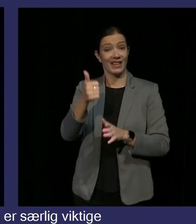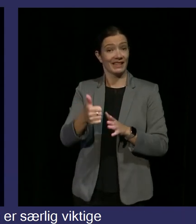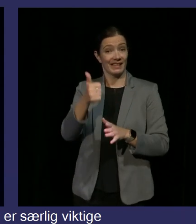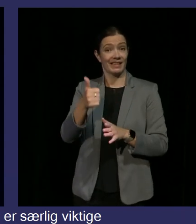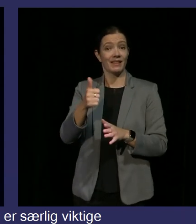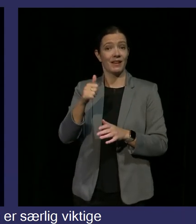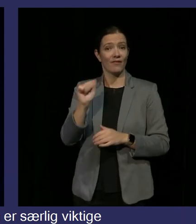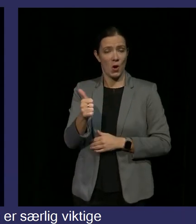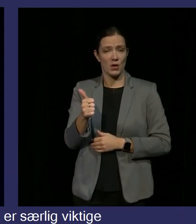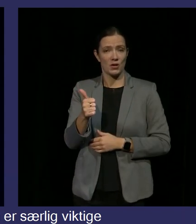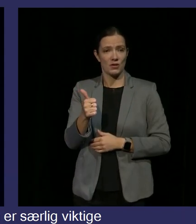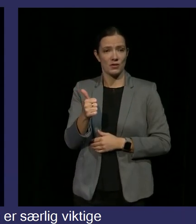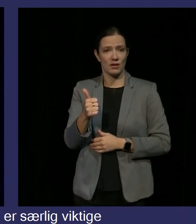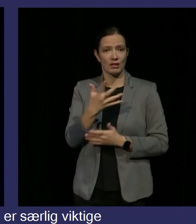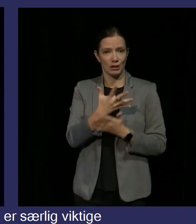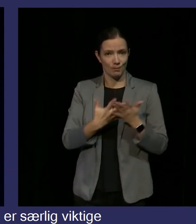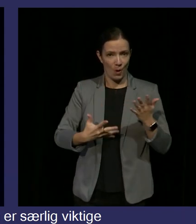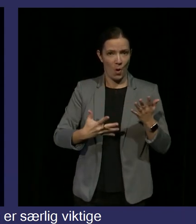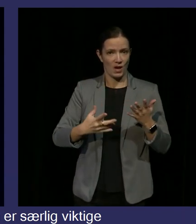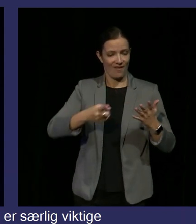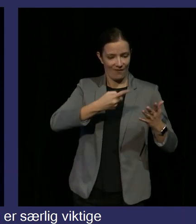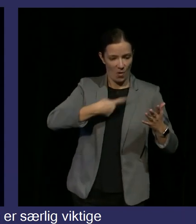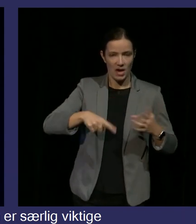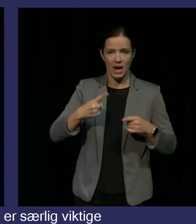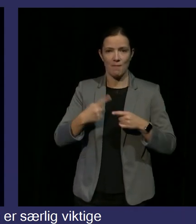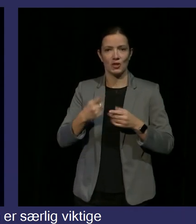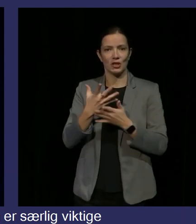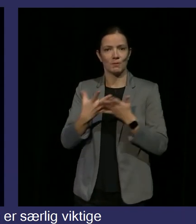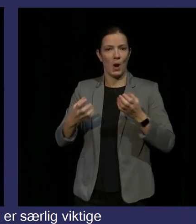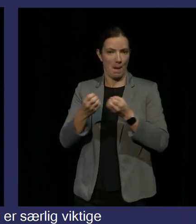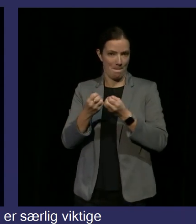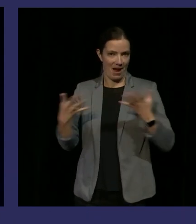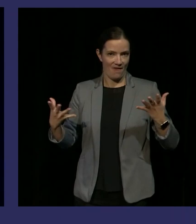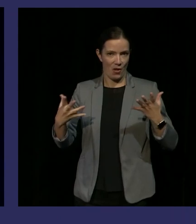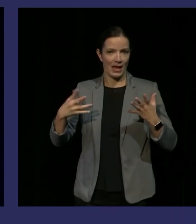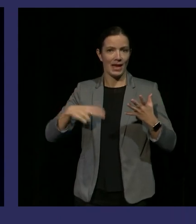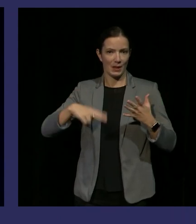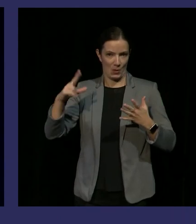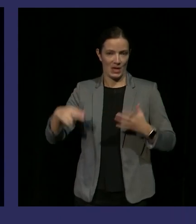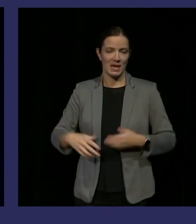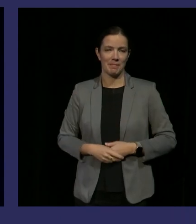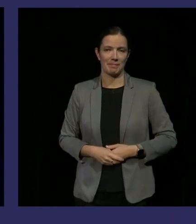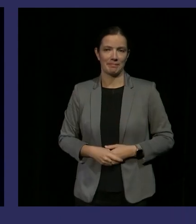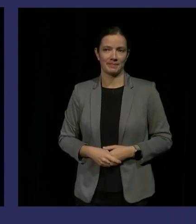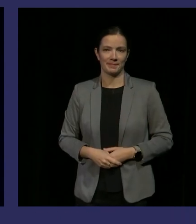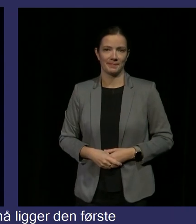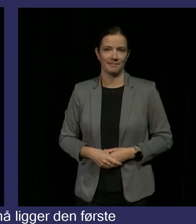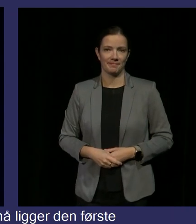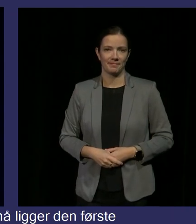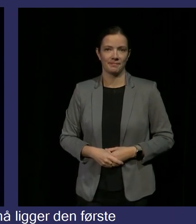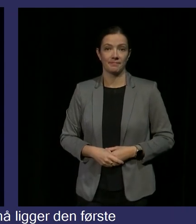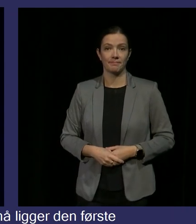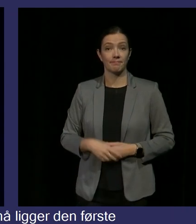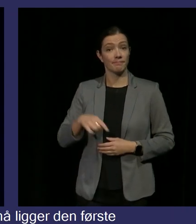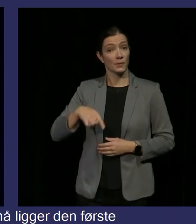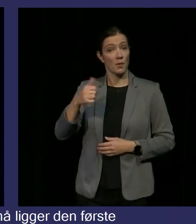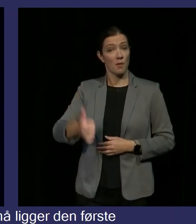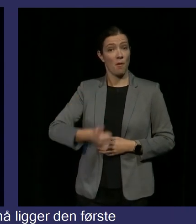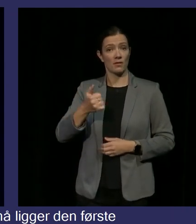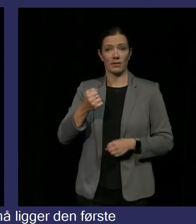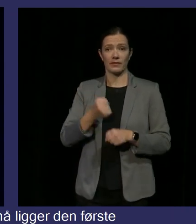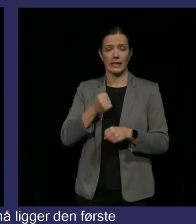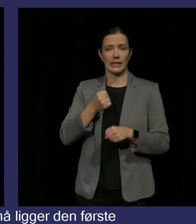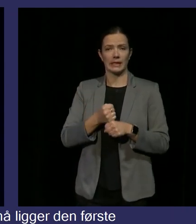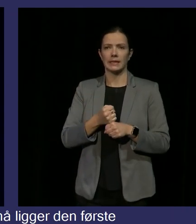viktige for språket våre og for språkmangfoldet i Norge. I år er det